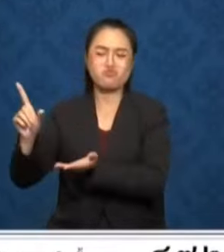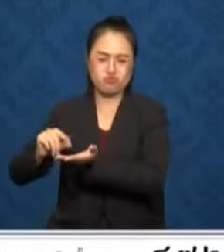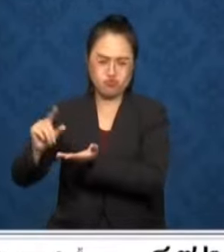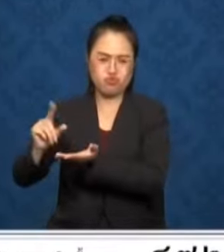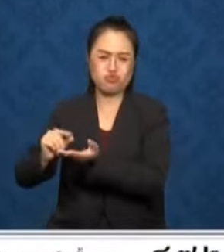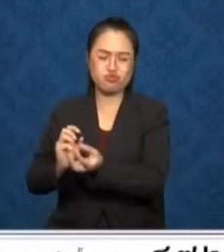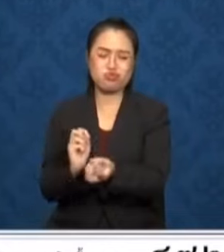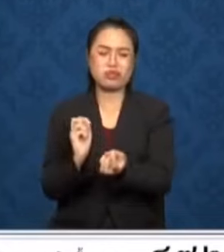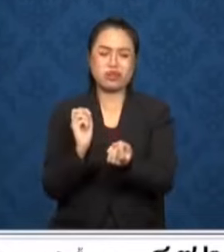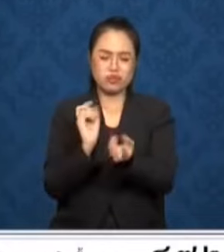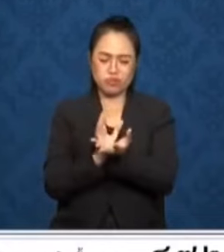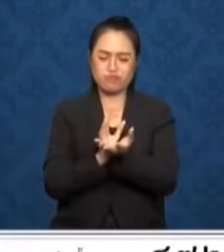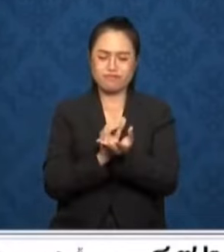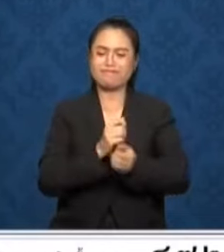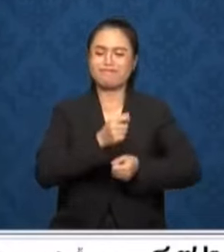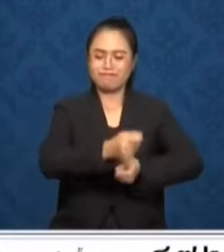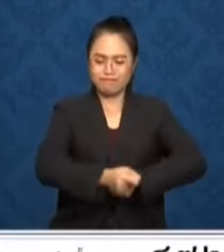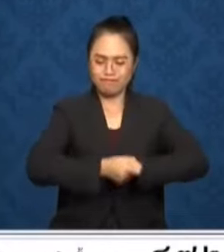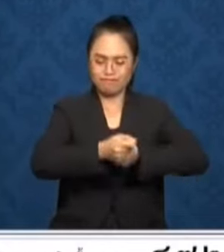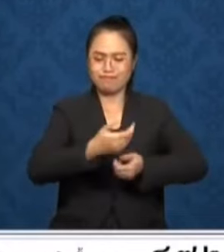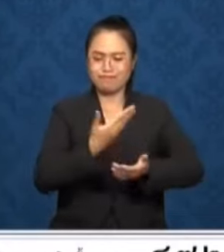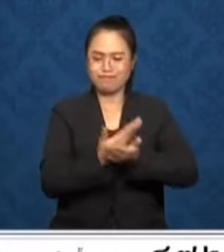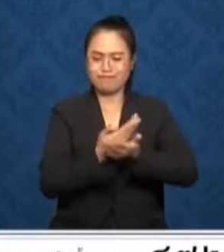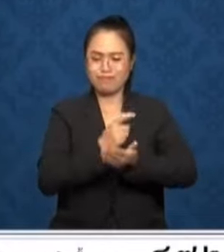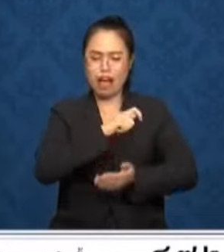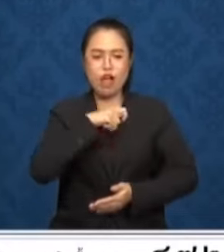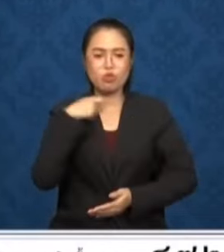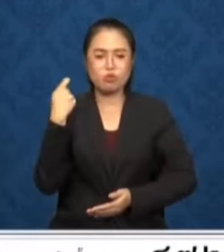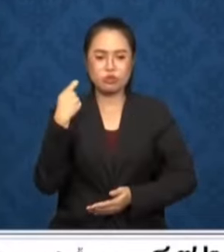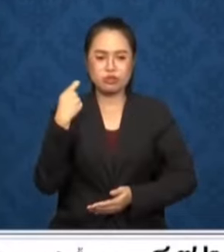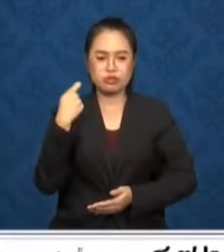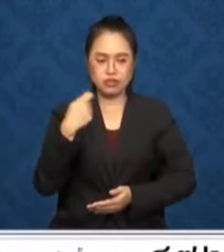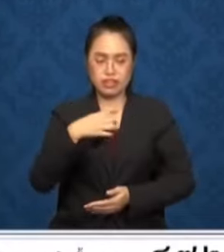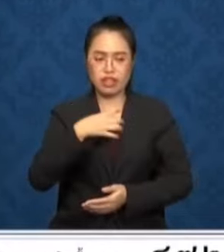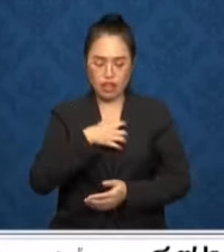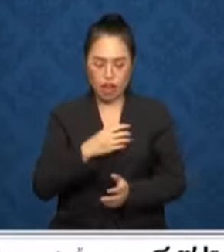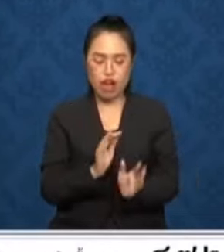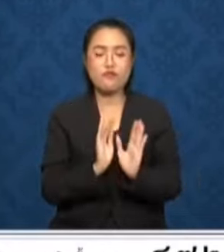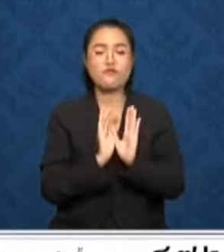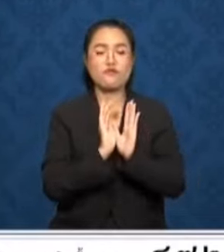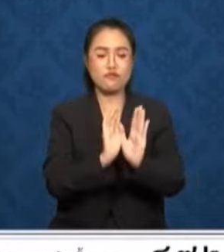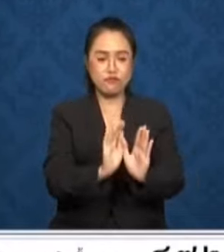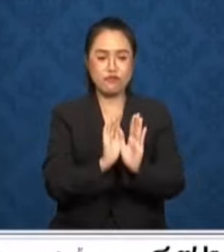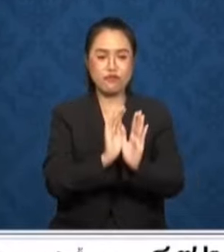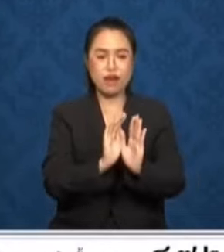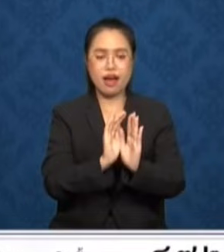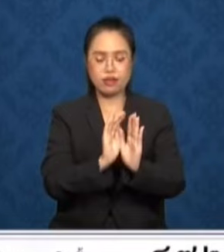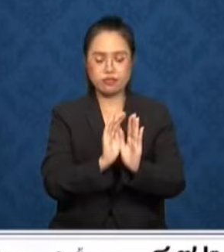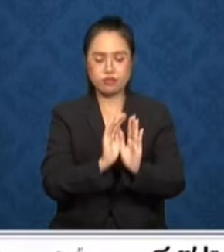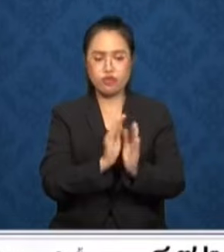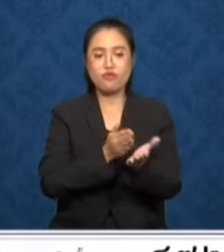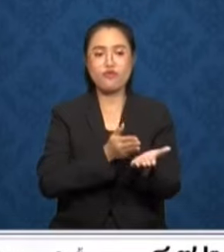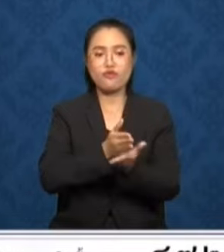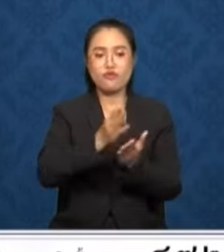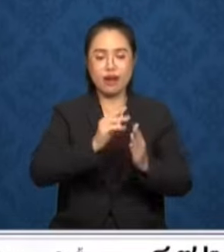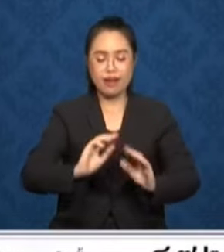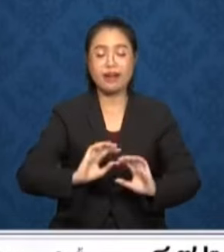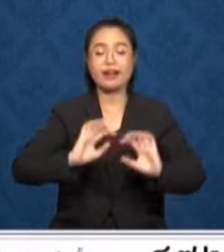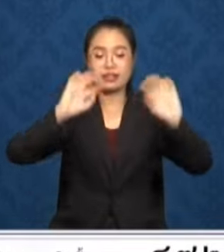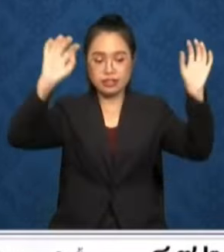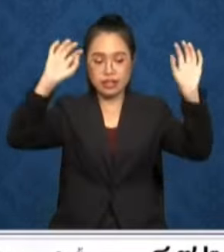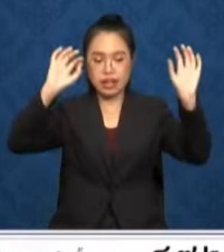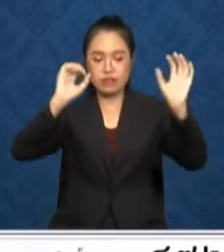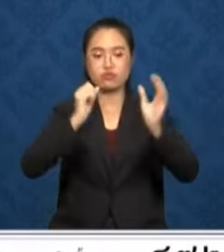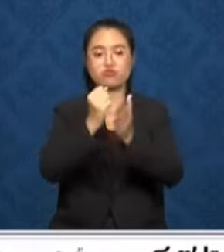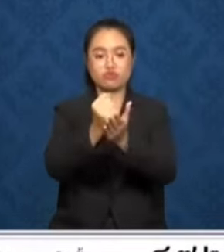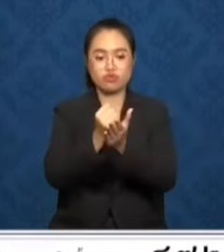พี่น้ชาวนาที่ทำนามาโดยตลอดจะอยู่ไมได้เลยค่ะจึขอฝากเสงสะท้อนนี้มายหนวยงานที่เกี่ยวข้องให้ช่วยเร่งกำกับดู